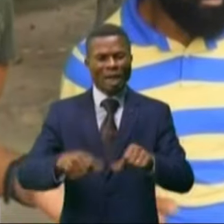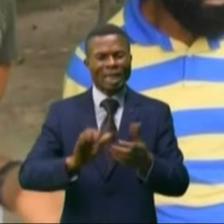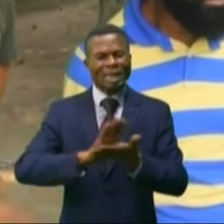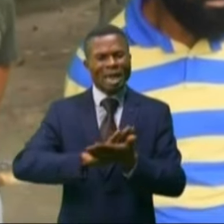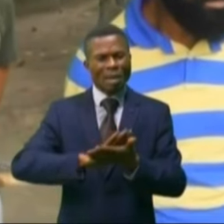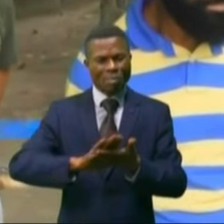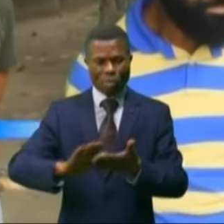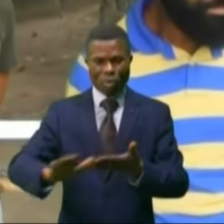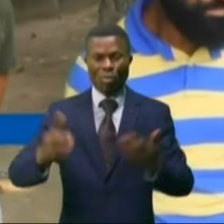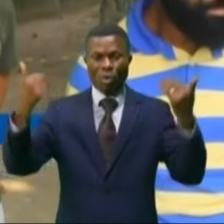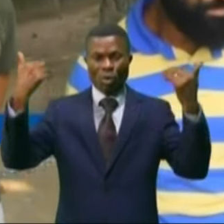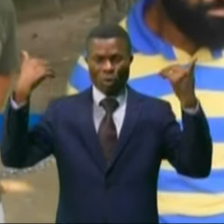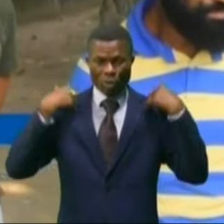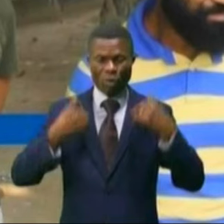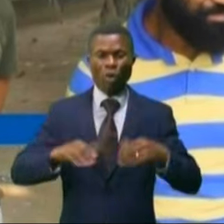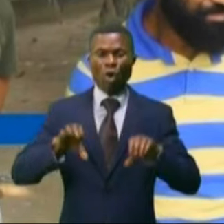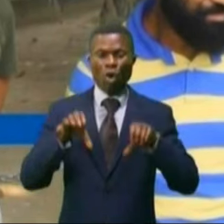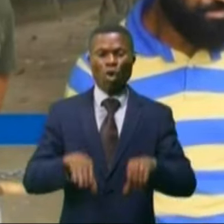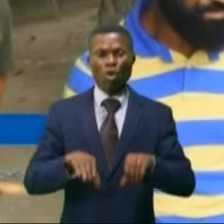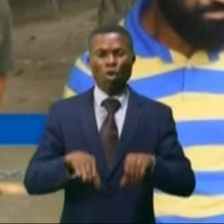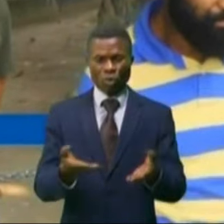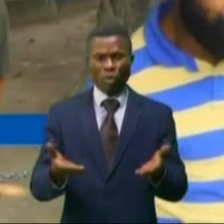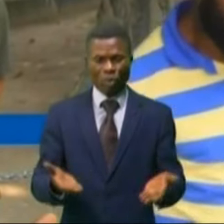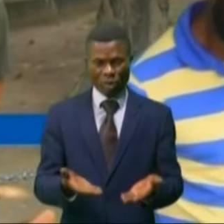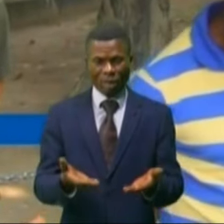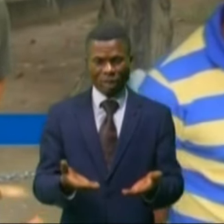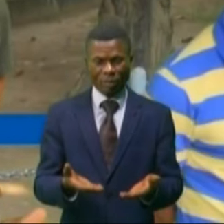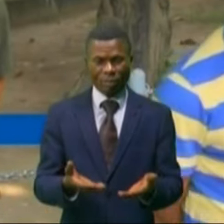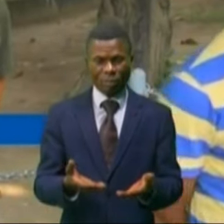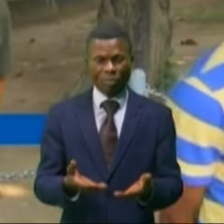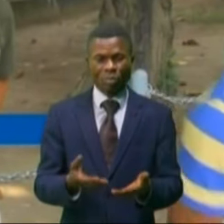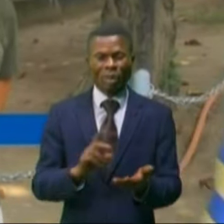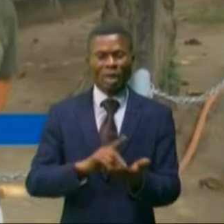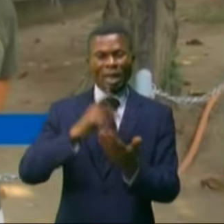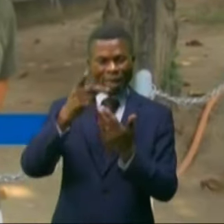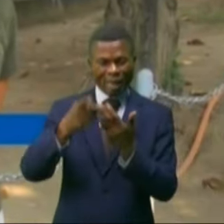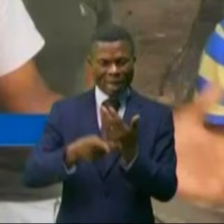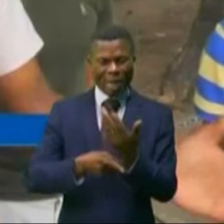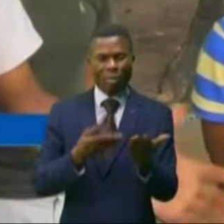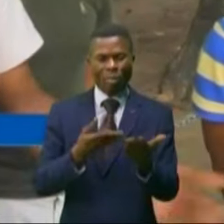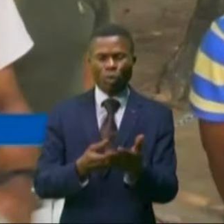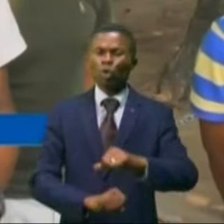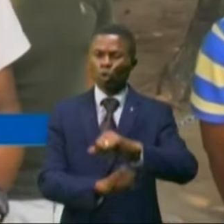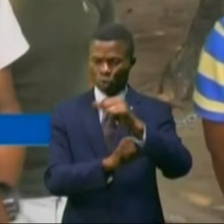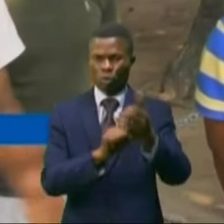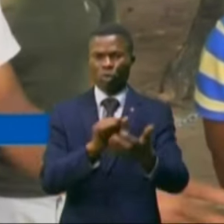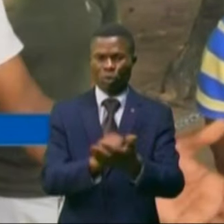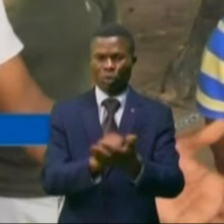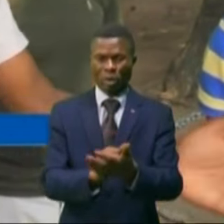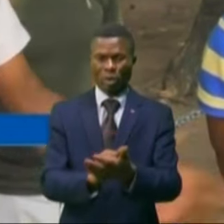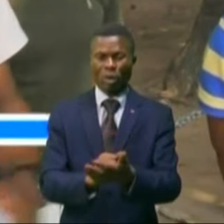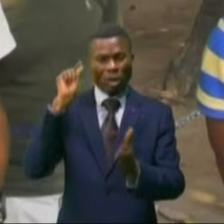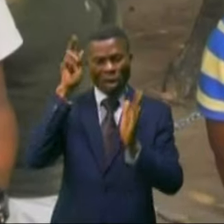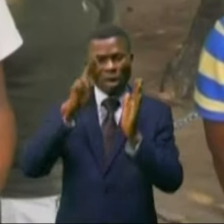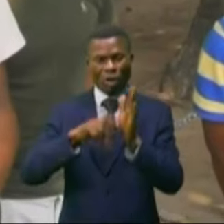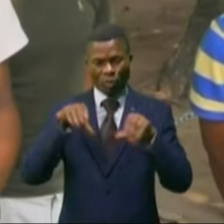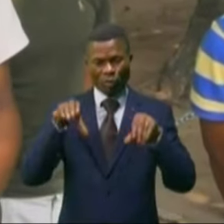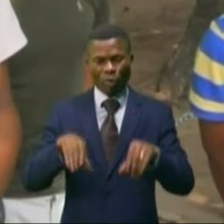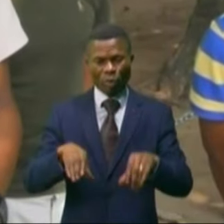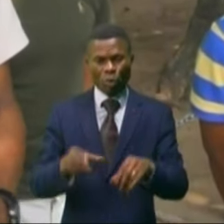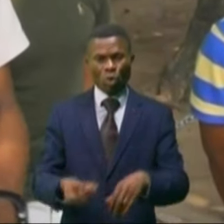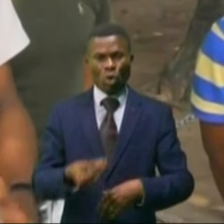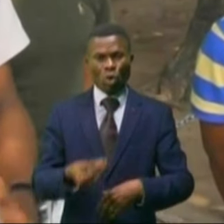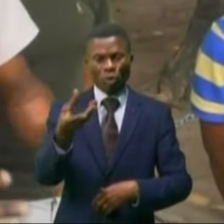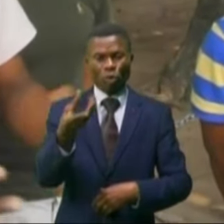Aux autorités du pays, c'est les types de projets qu'il faut encourager. Donc si le gouvernement congolais peut mettre aussi